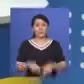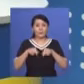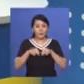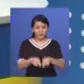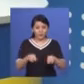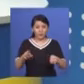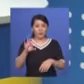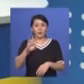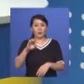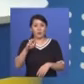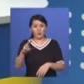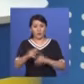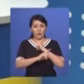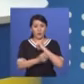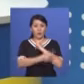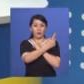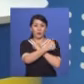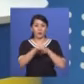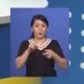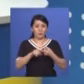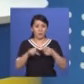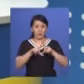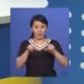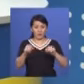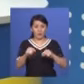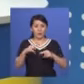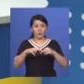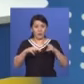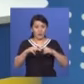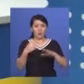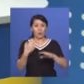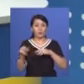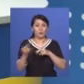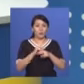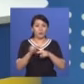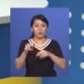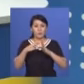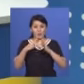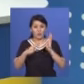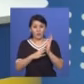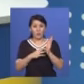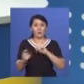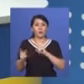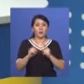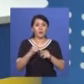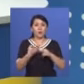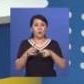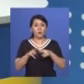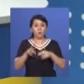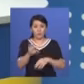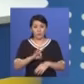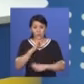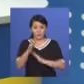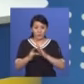Петропавлда қазан айының соңында инфекциялық аурухананың құрылысы аяқталады. Емдеу мекемесі COVID-19 вирусымен күреске арналған. Сондай-ақ